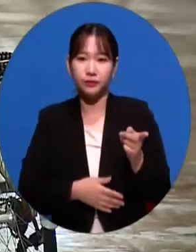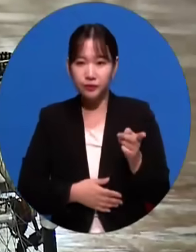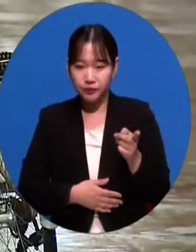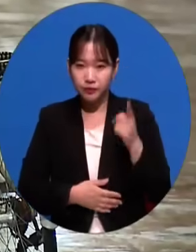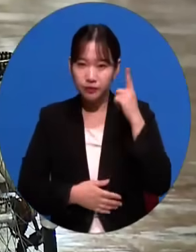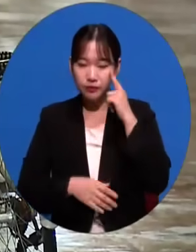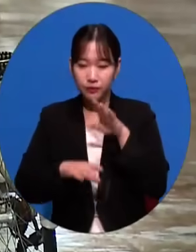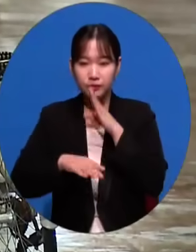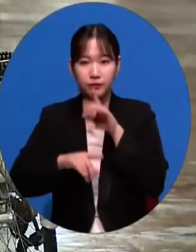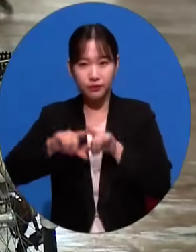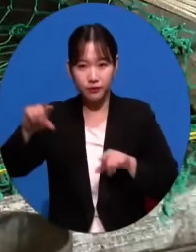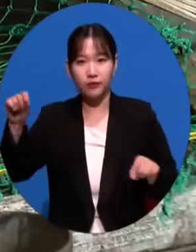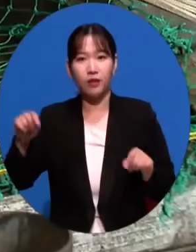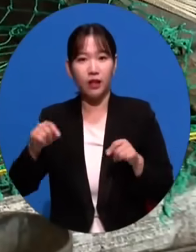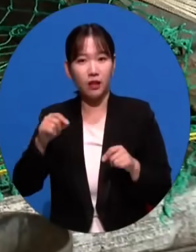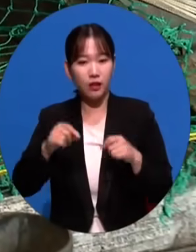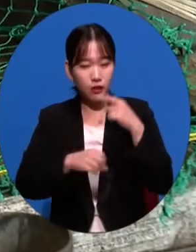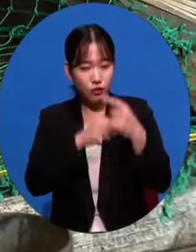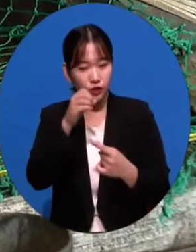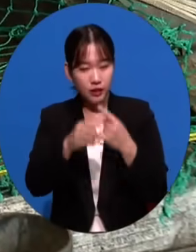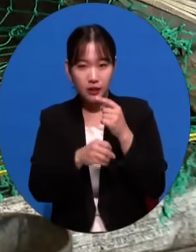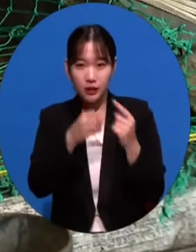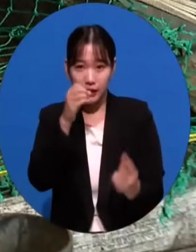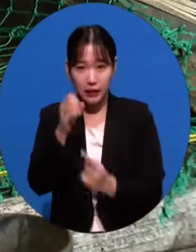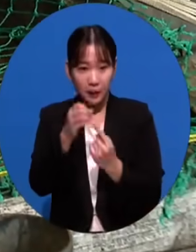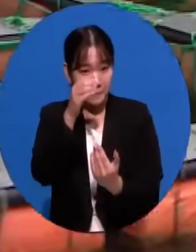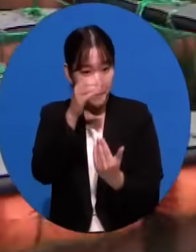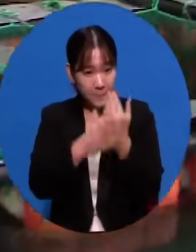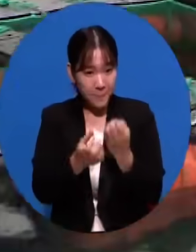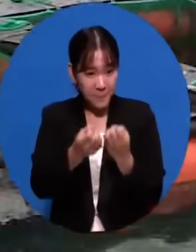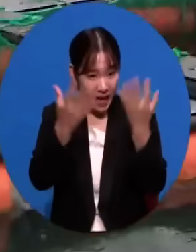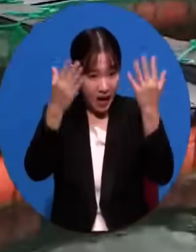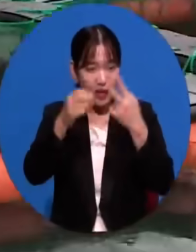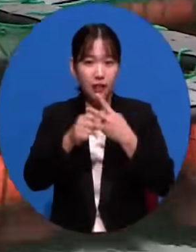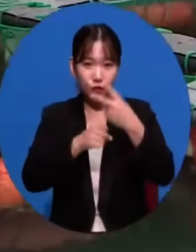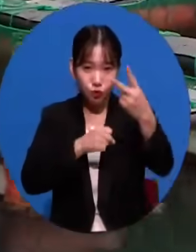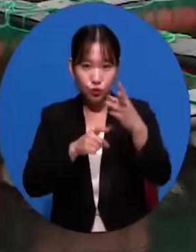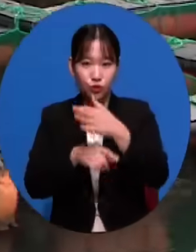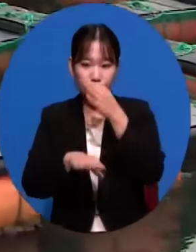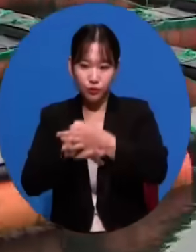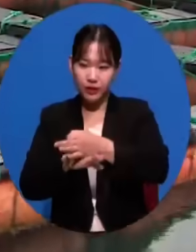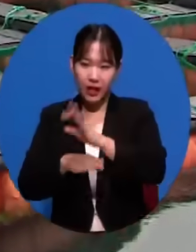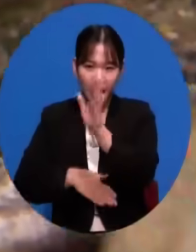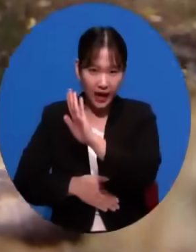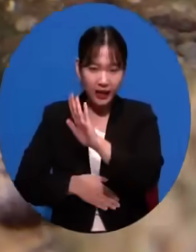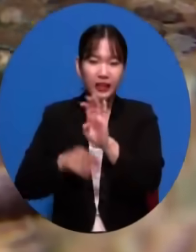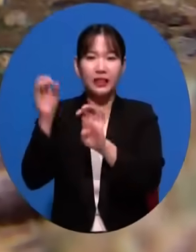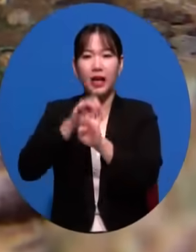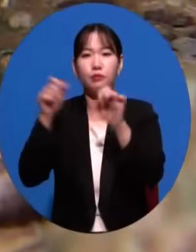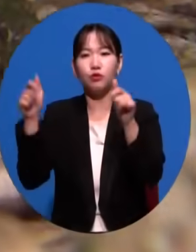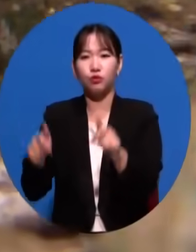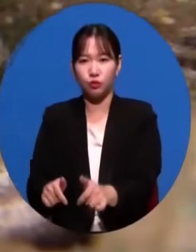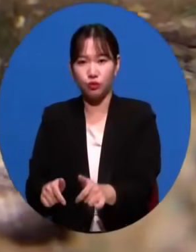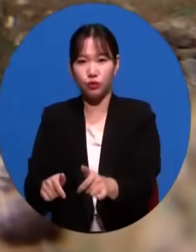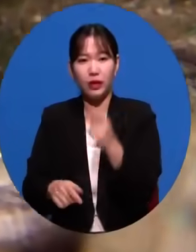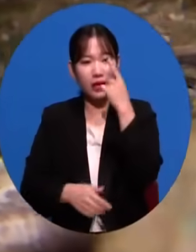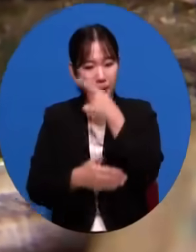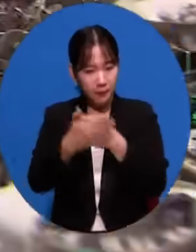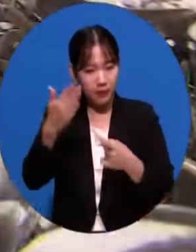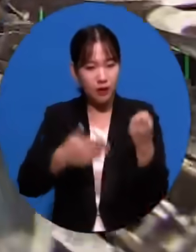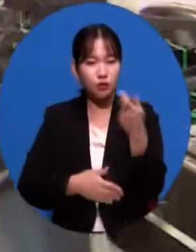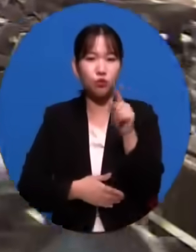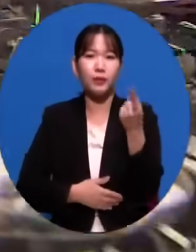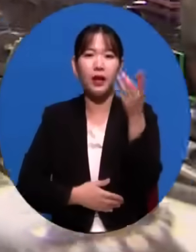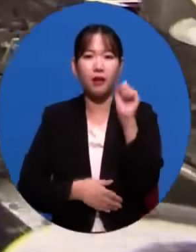실제 후쿠시마 원전 사고 2년 뒤였던 지난 2013년 수산물 소비는 40% 줄었고 한 달 피해액이